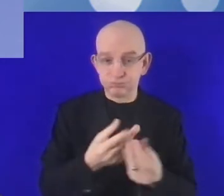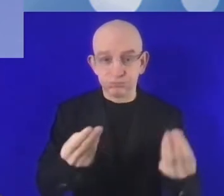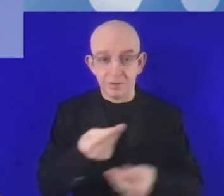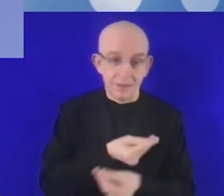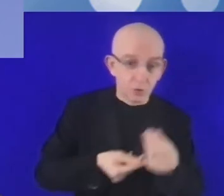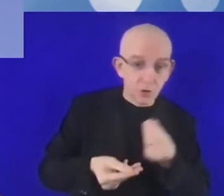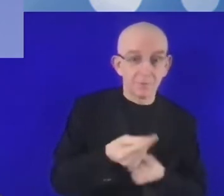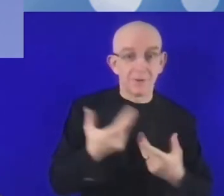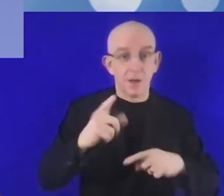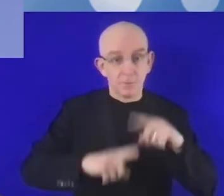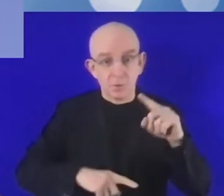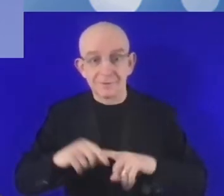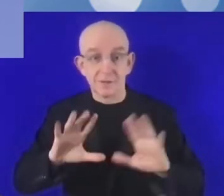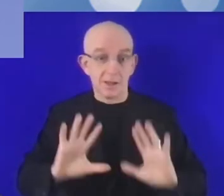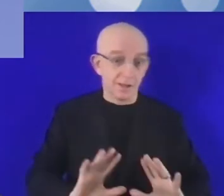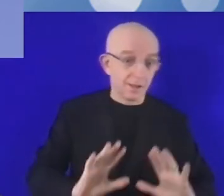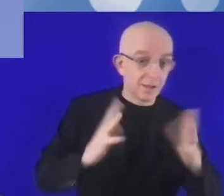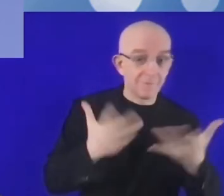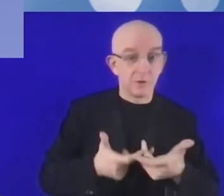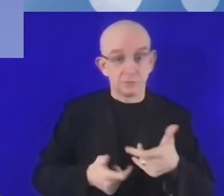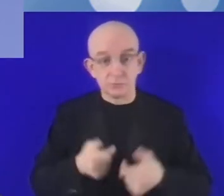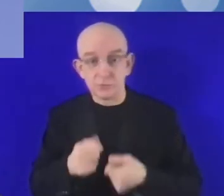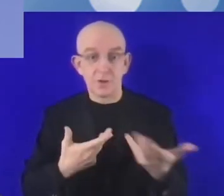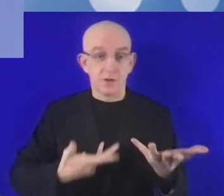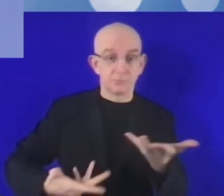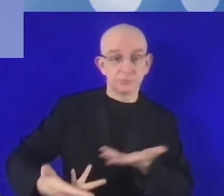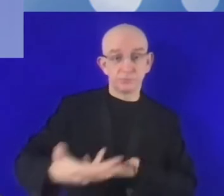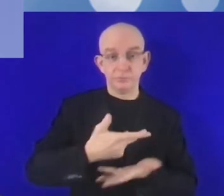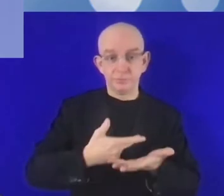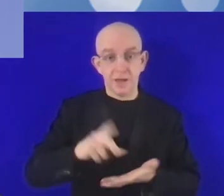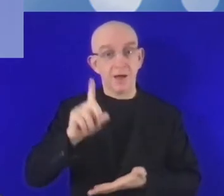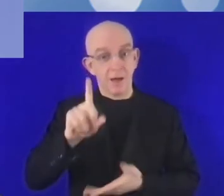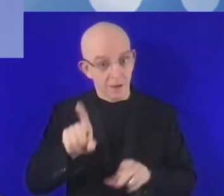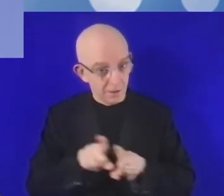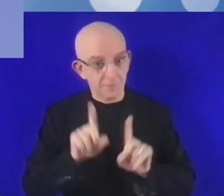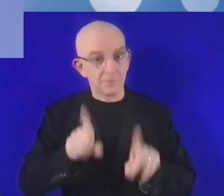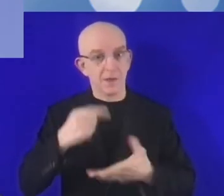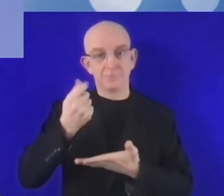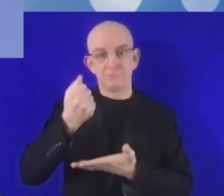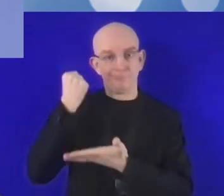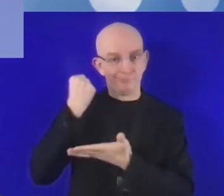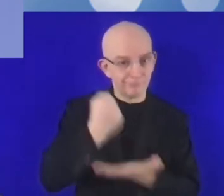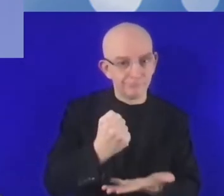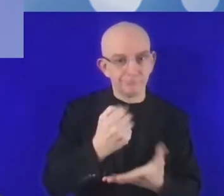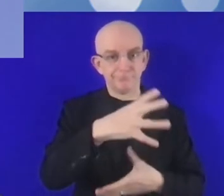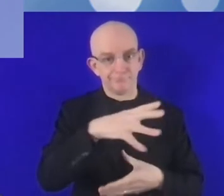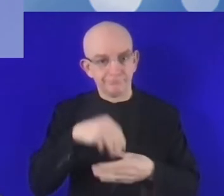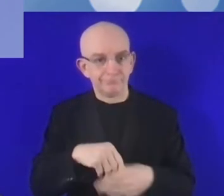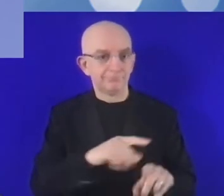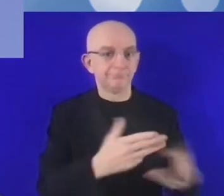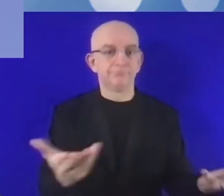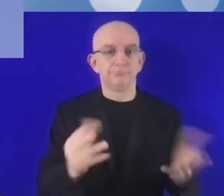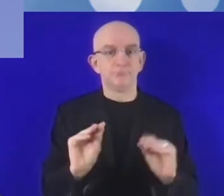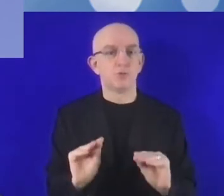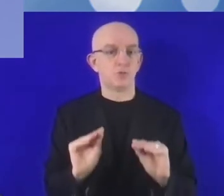servir d'Internet. C'est plus que la population des États-Unis. La pandémie mondiale a accéléré le processus de